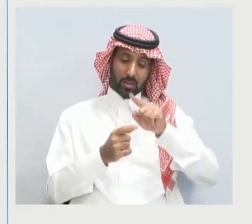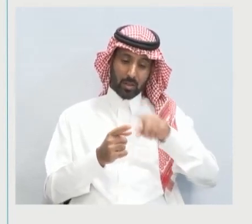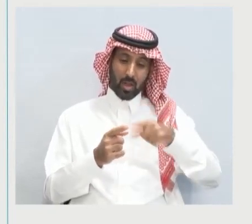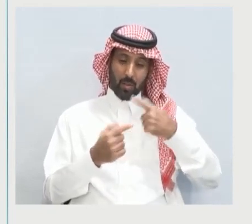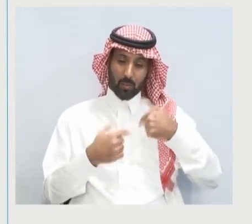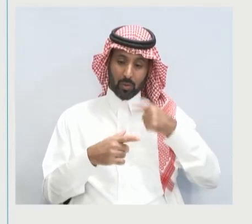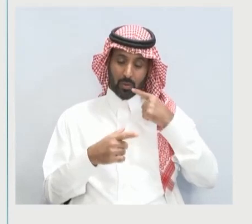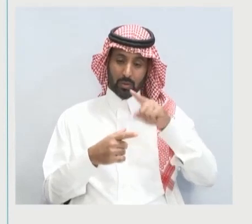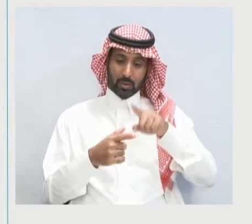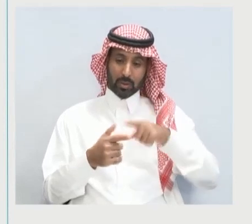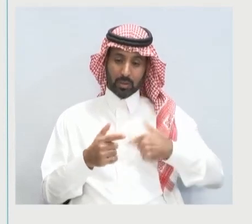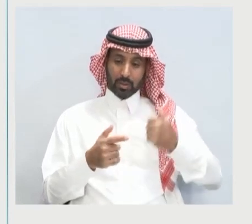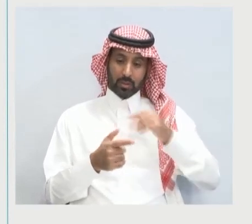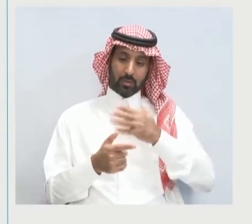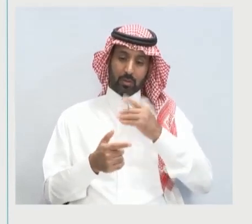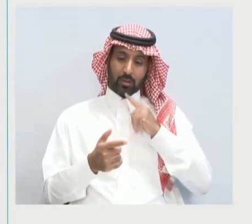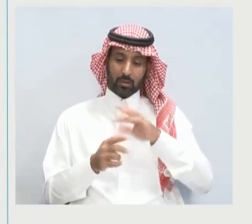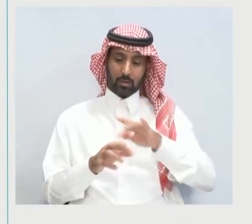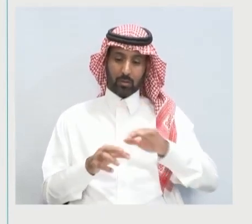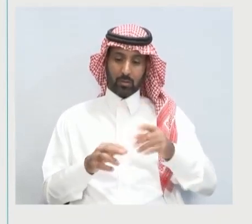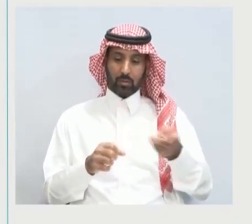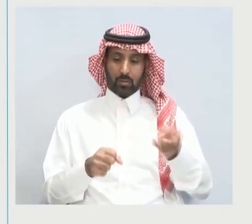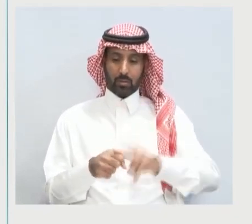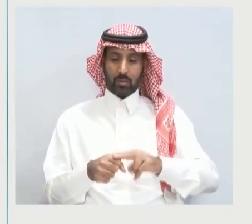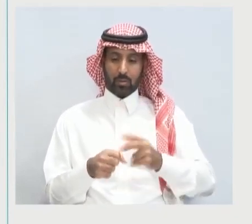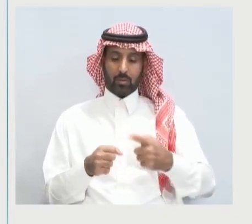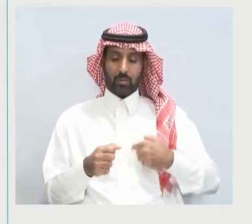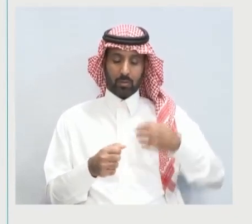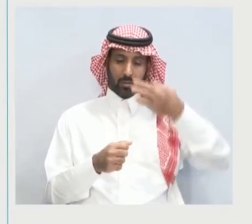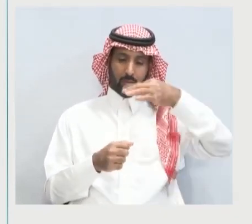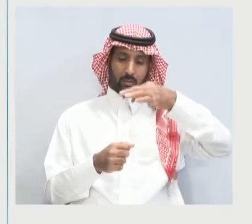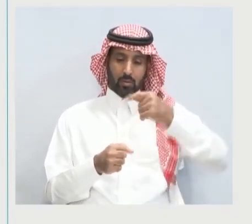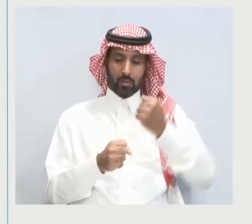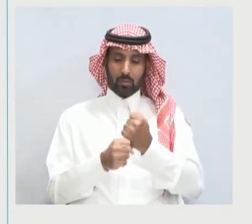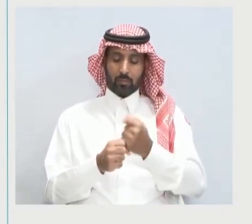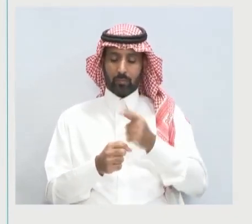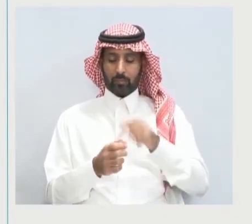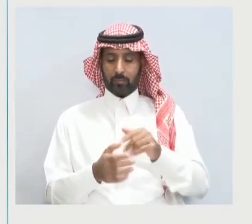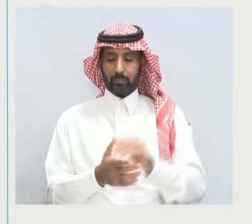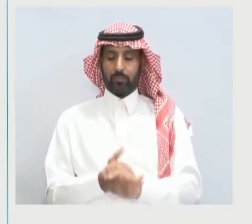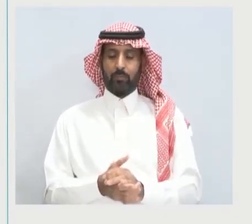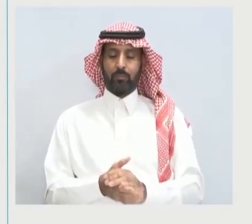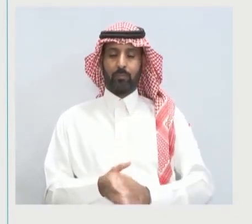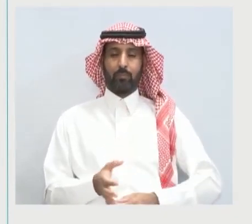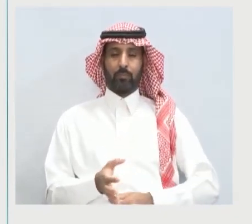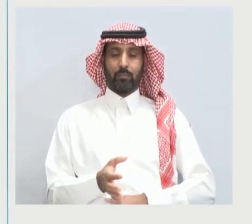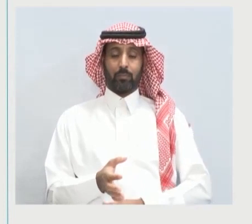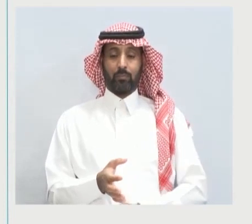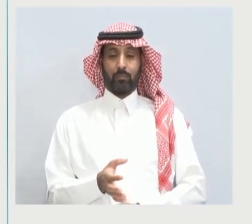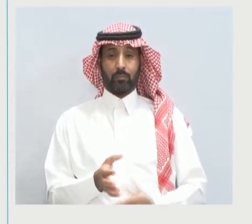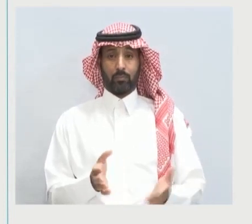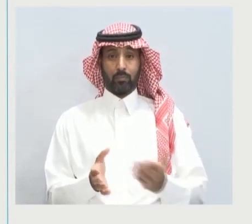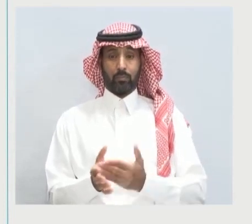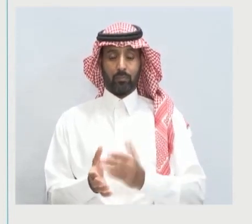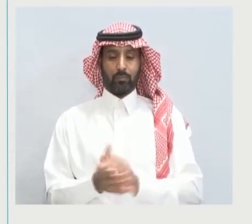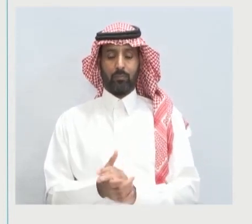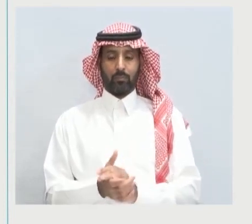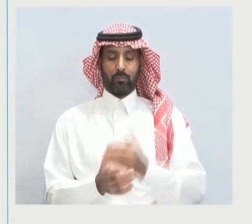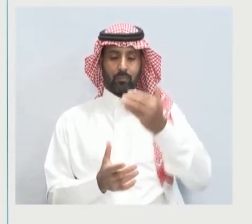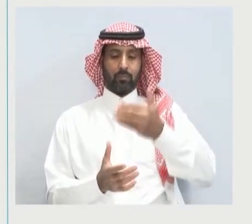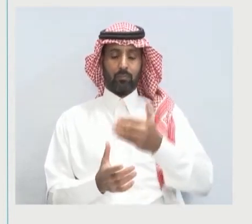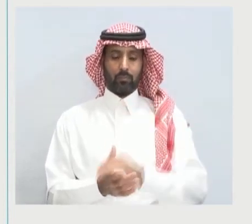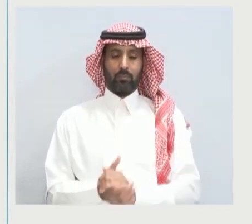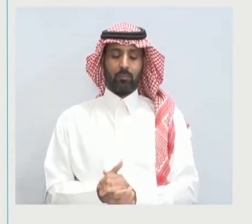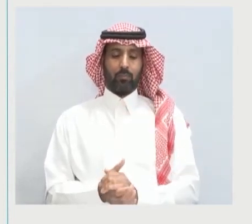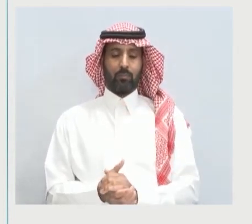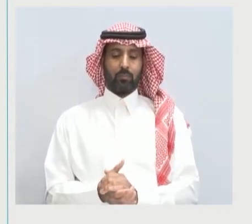الاسم الجديد الاسم اعاده تسميه الورقه نضغط على انترنت يتم اعاده اسم همم او تسميه